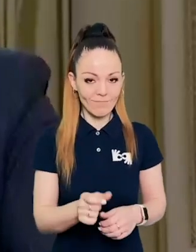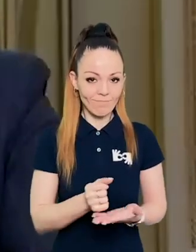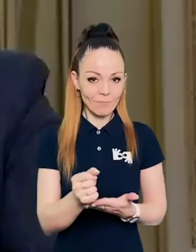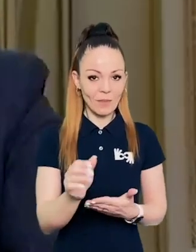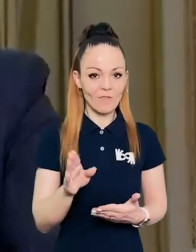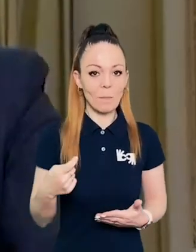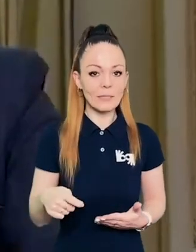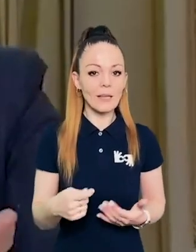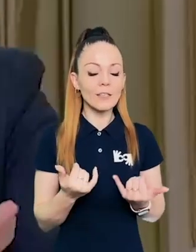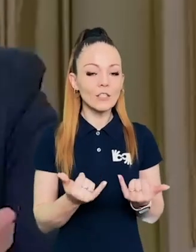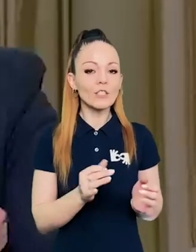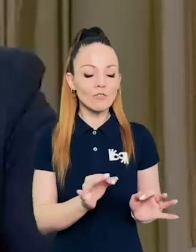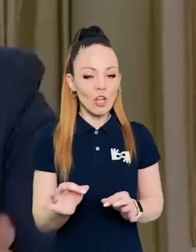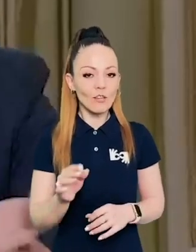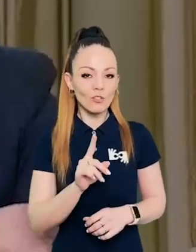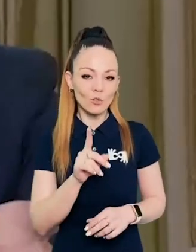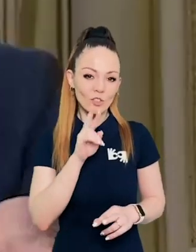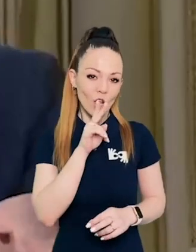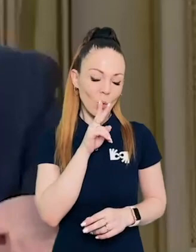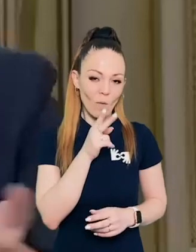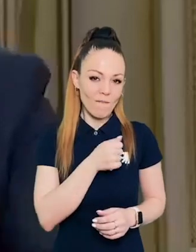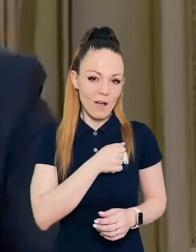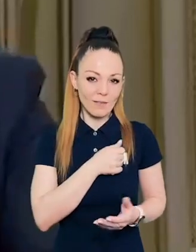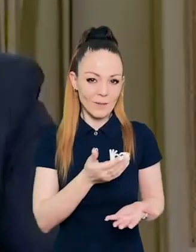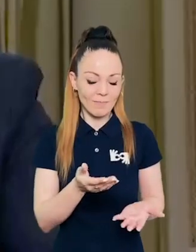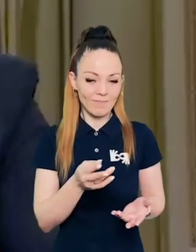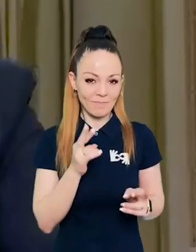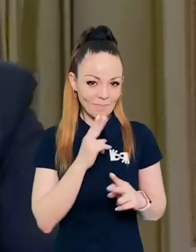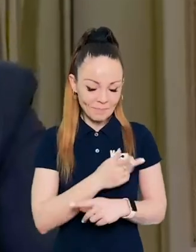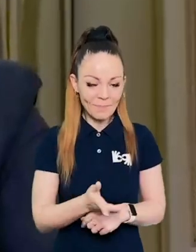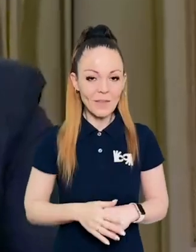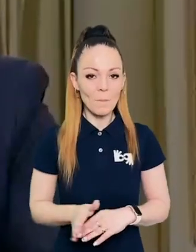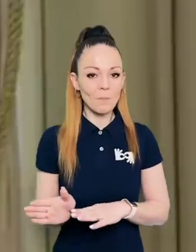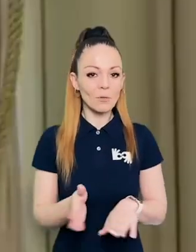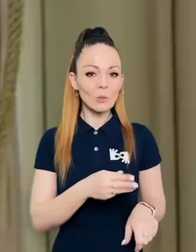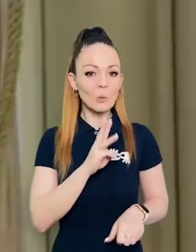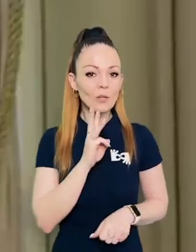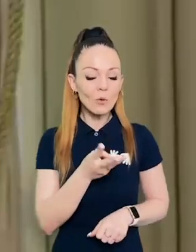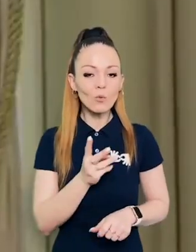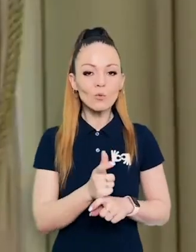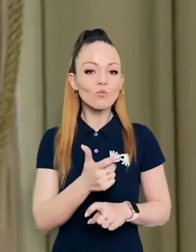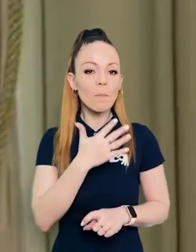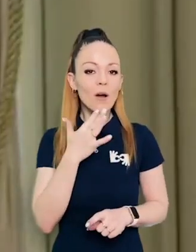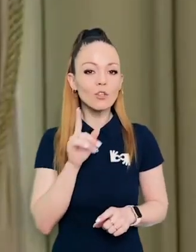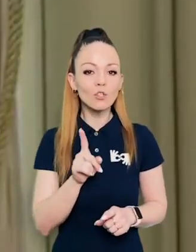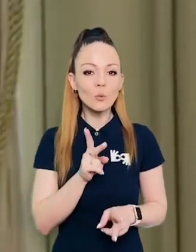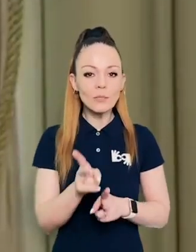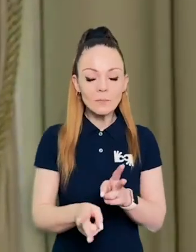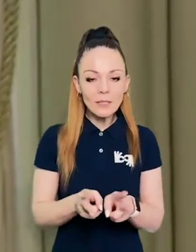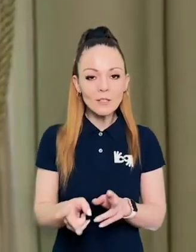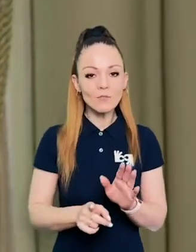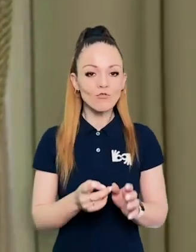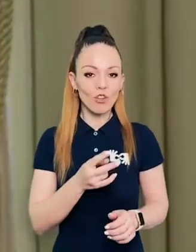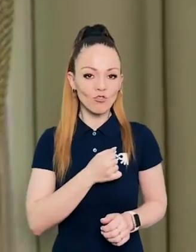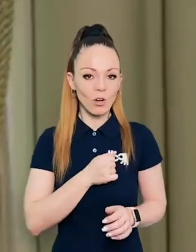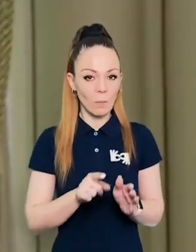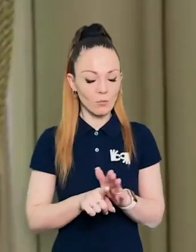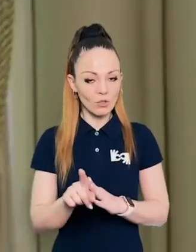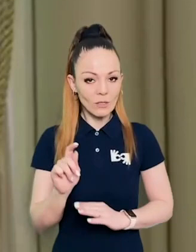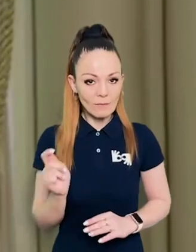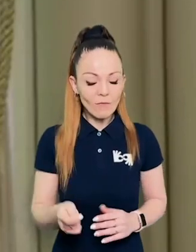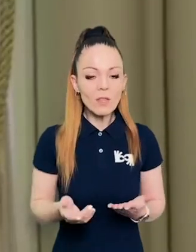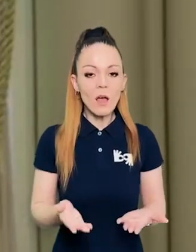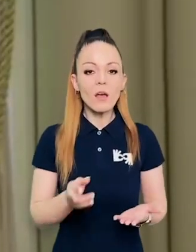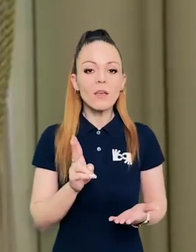в президенти. Звичайно, зараз про щось жалкувати, напевно, непродуктивно. Пройшло 3 роки, дуже багато чого змінилося, на жаль, почалася